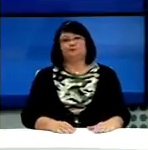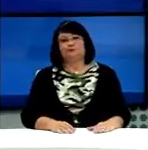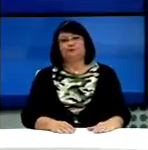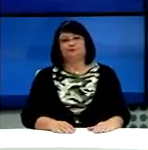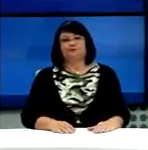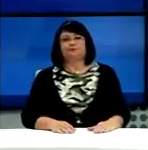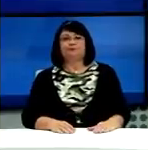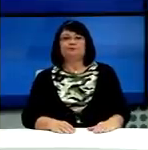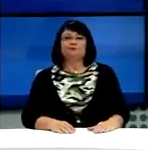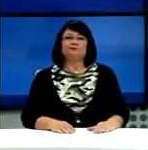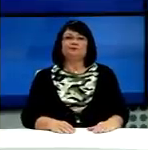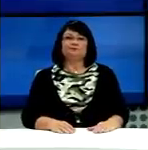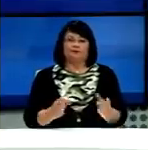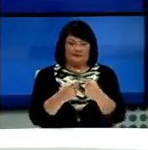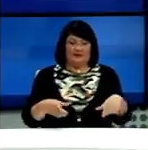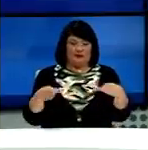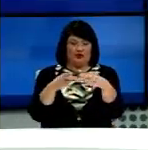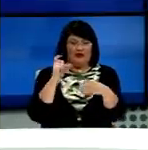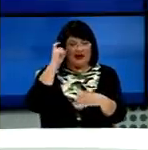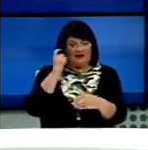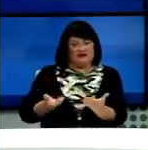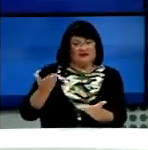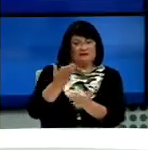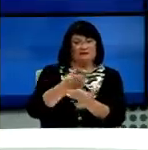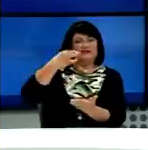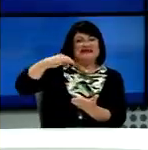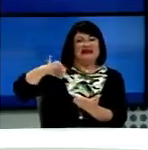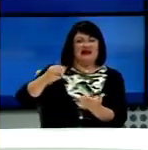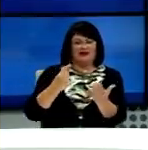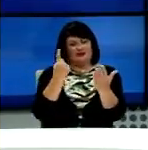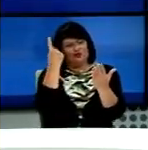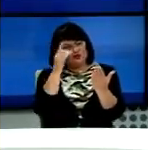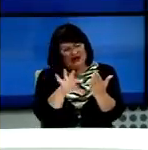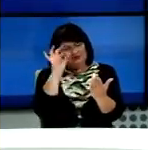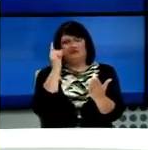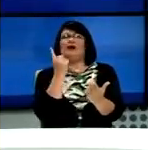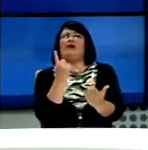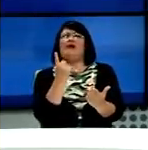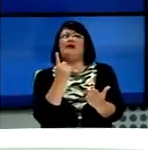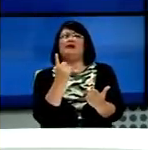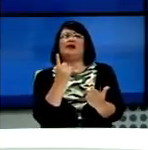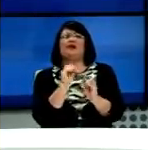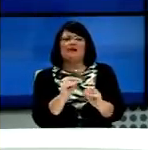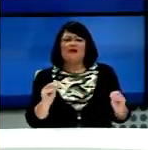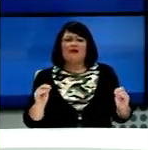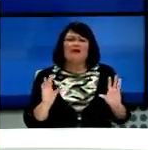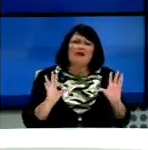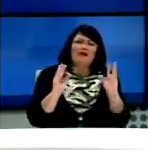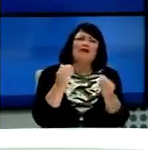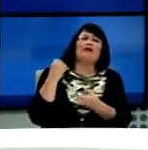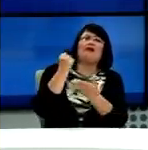Στις σελίδες αυτές της Επιτροπής δεν υπάρχει ούτε μία αναφορά για δαπάνες που χρειάζονται στην παιδεία. Ούτε μία αναφορά.